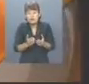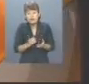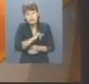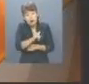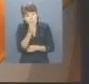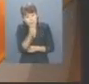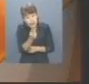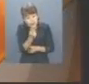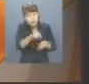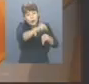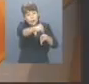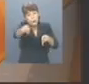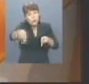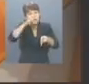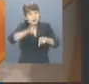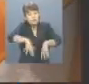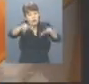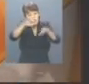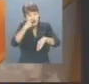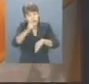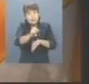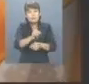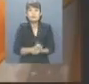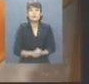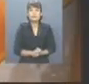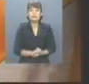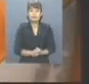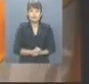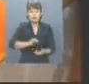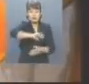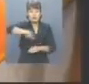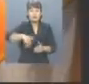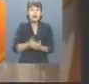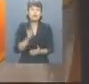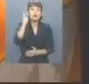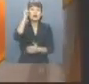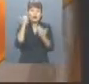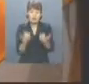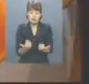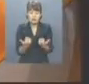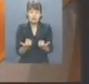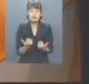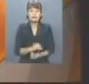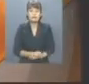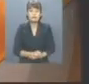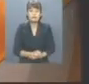ที่กำลังวิกฤตณจุดนั้นอยู่ครับทั้งหมดคือความคืบหน้าที่เกิดขึ้นในครึ่งวันนี้ครับคุณสิริมาครับ ขอบคุณคุณสัตว์คุณค่ะ